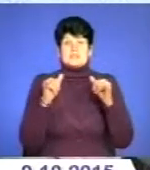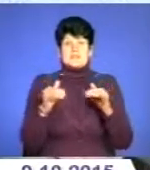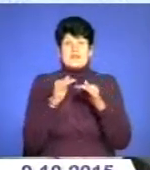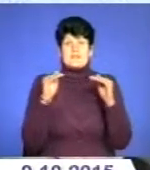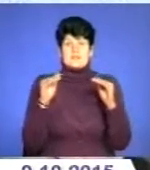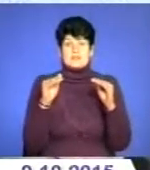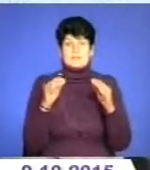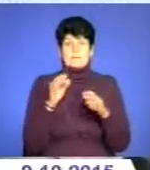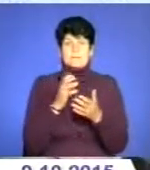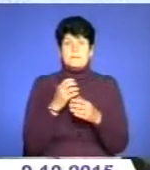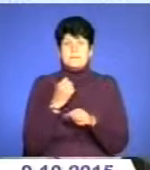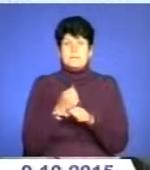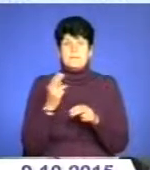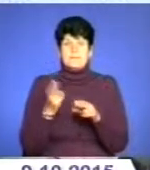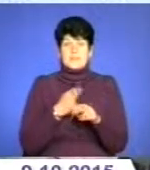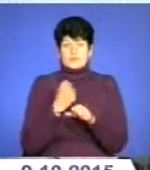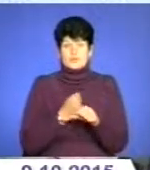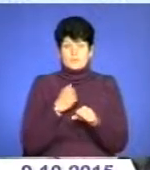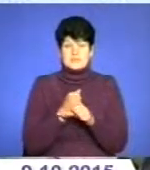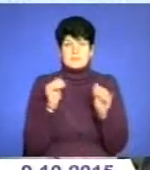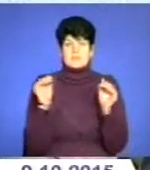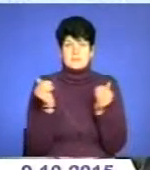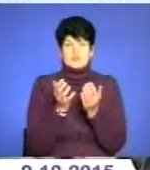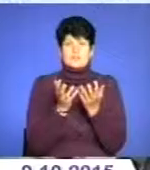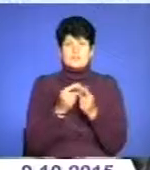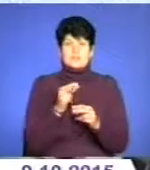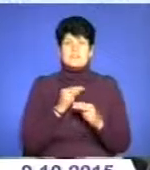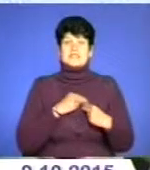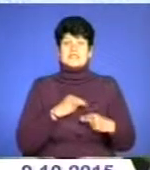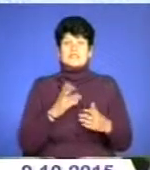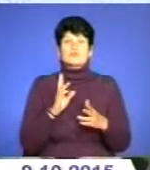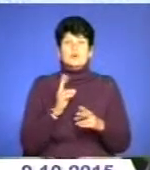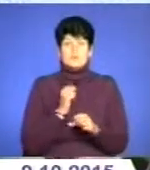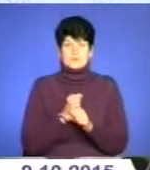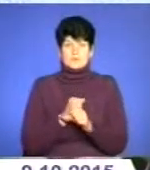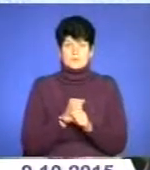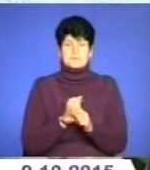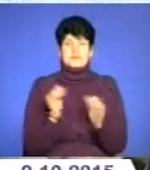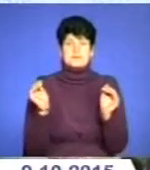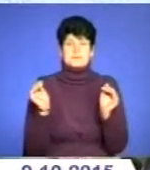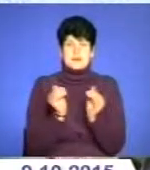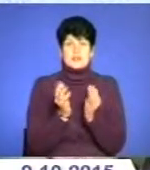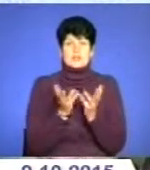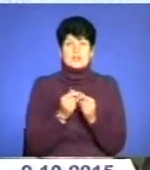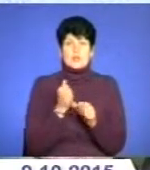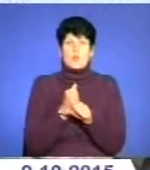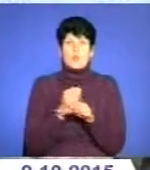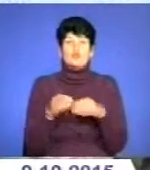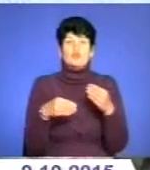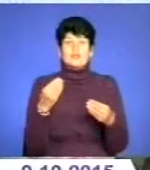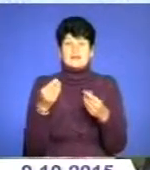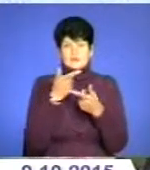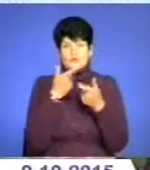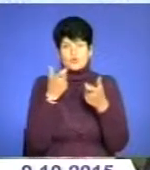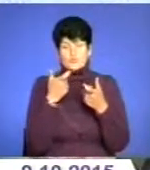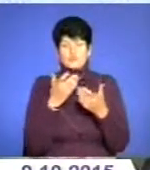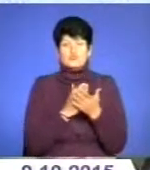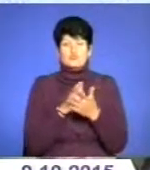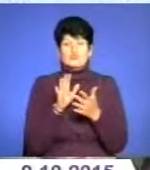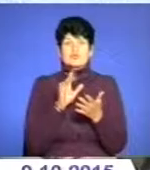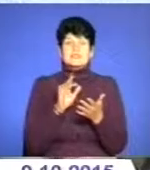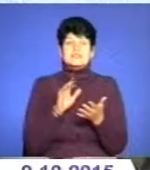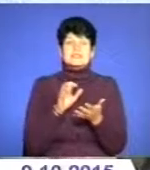зайнятості, зменшується кількість працівників, які працюють, зменшується кількість роботодавців, які інформують службу зайнятості про